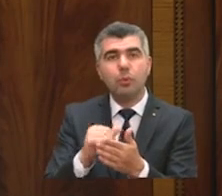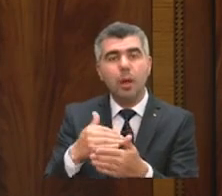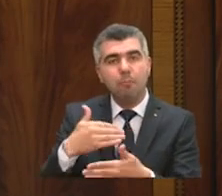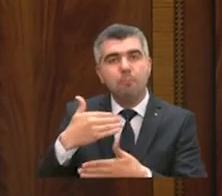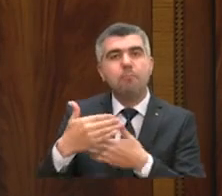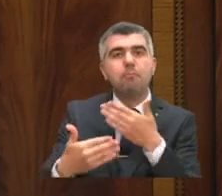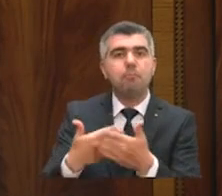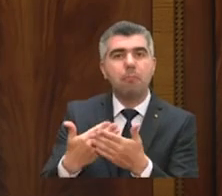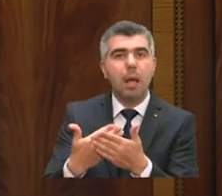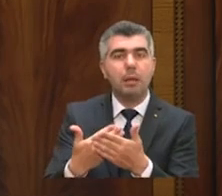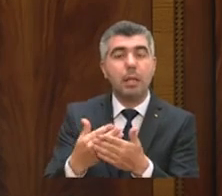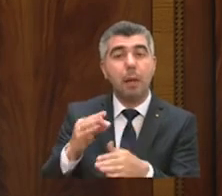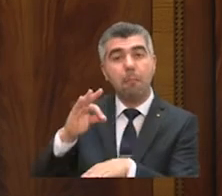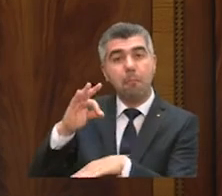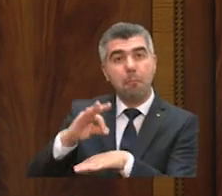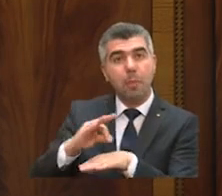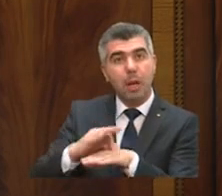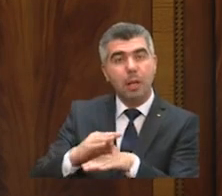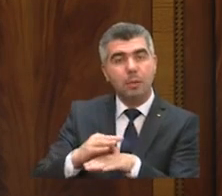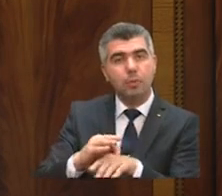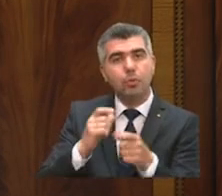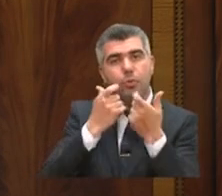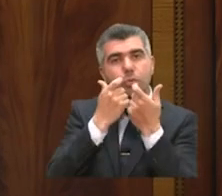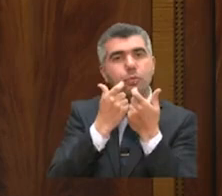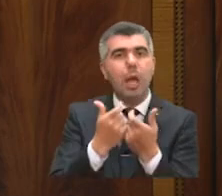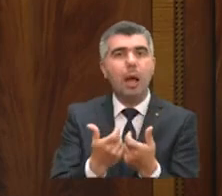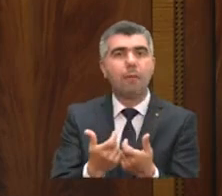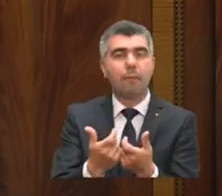نشخصوا المرض غير